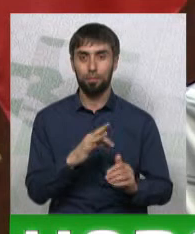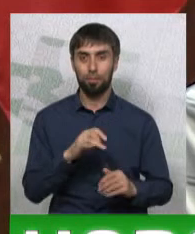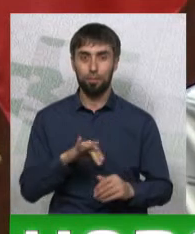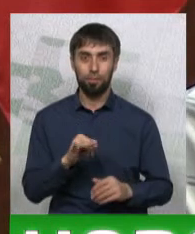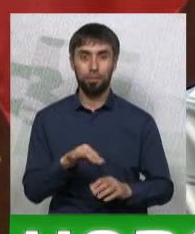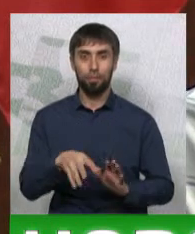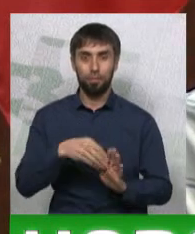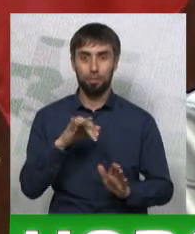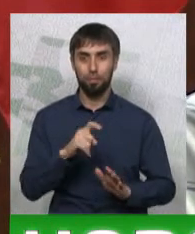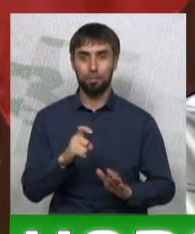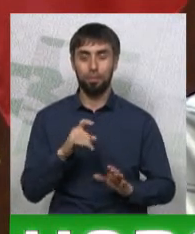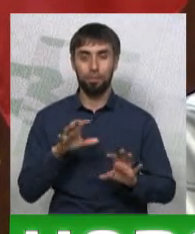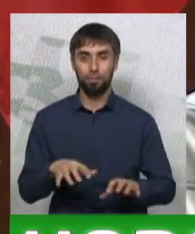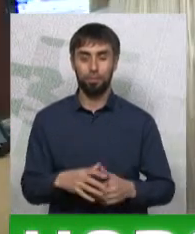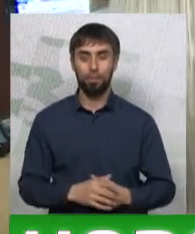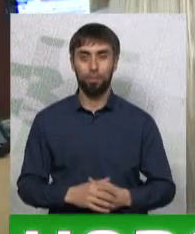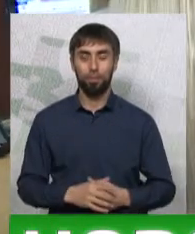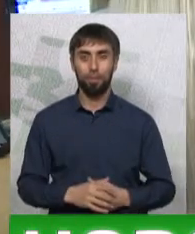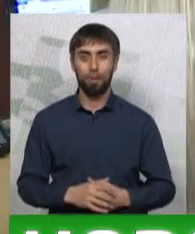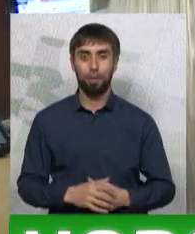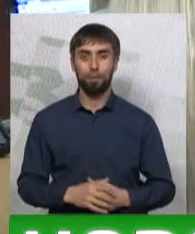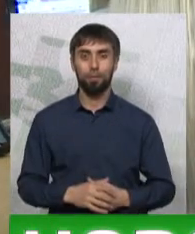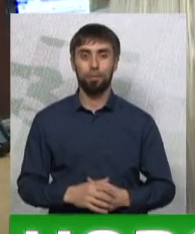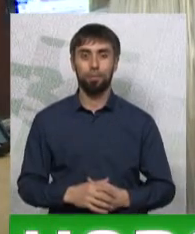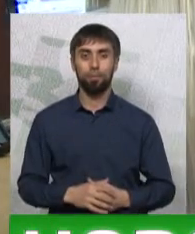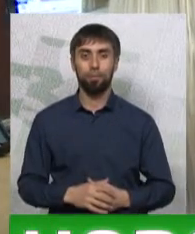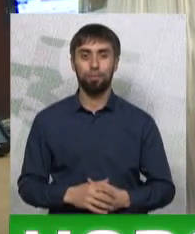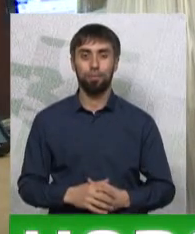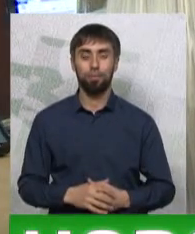и избраны их председатели. Михаил Тангиев, Асхаб Белакиев, Новости 24.